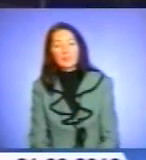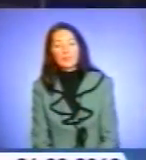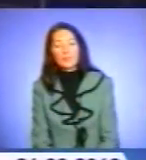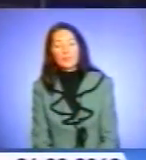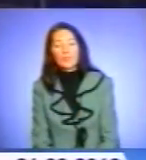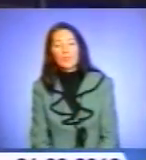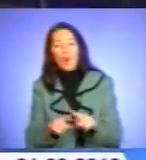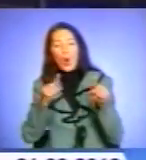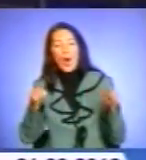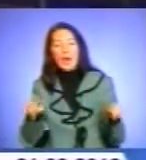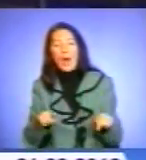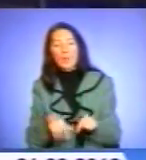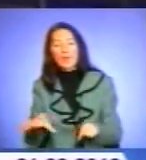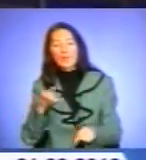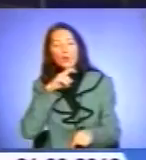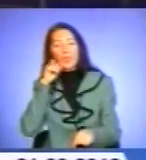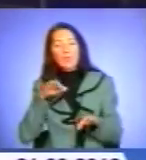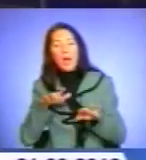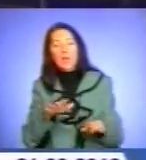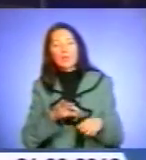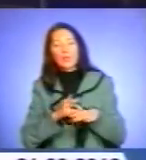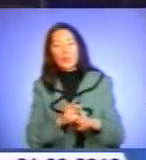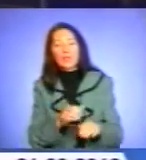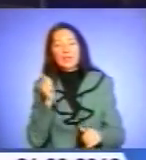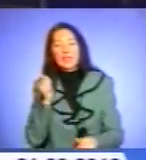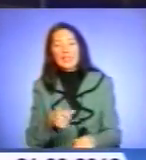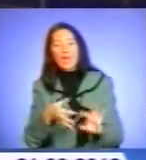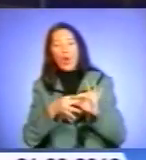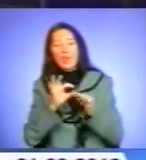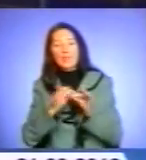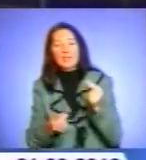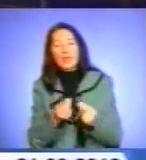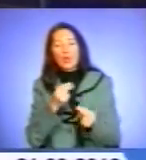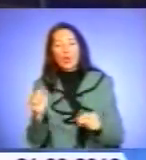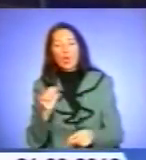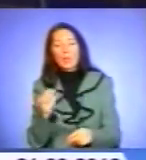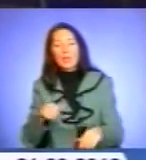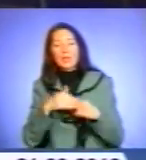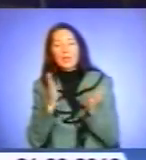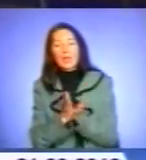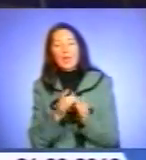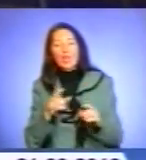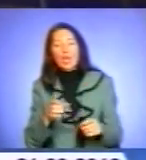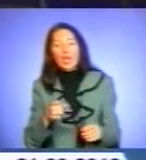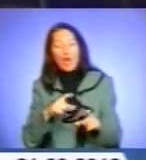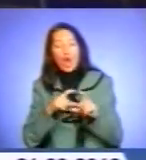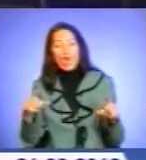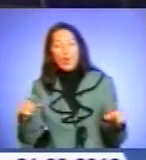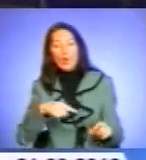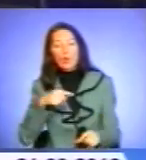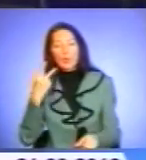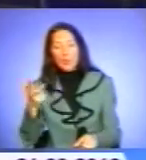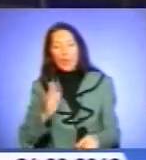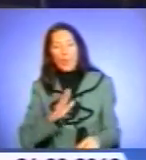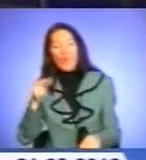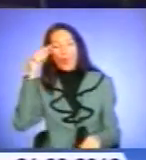У рамках всеукраїнської акції триває тиждень Олімпійських ігор. У Теребовлянській загальноосвітній школі номер 3 відбувся урок,